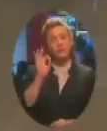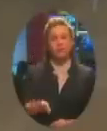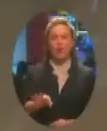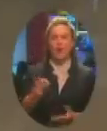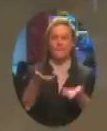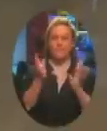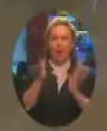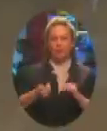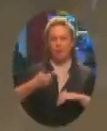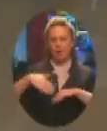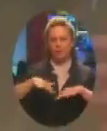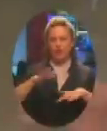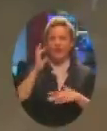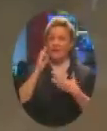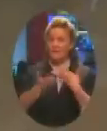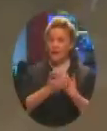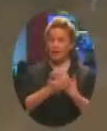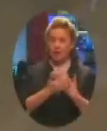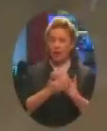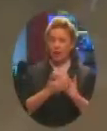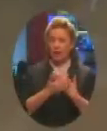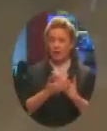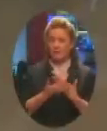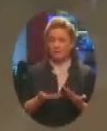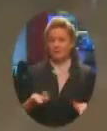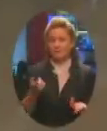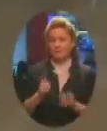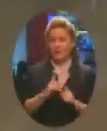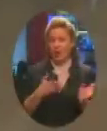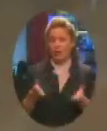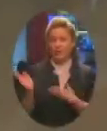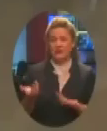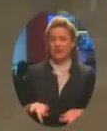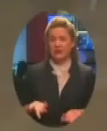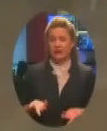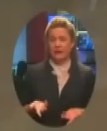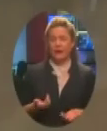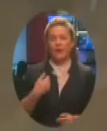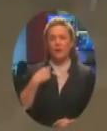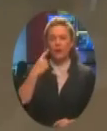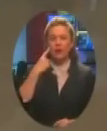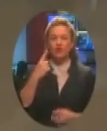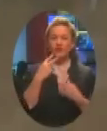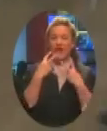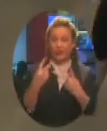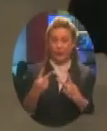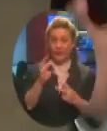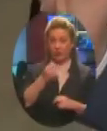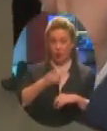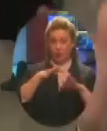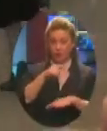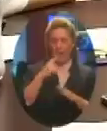בראש הממשלה וברעייתו, בלי שום אובייקטיביות נדרשת לעיתונאי, ואני חושב שהתגובה משקפת את